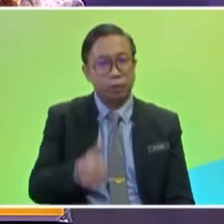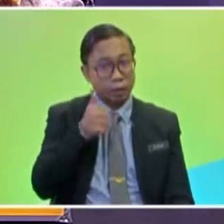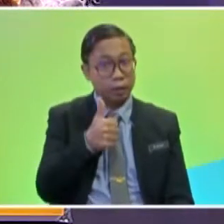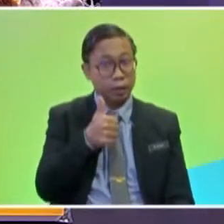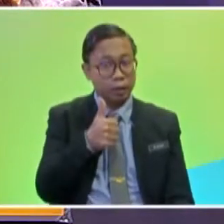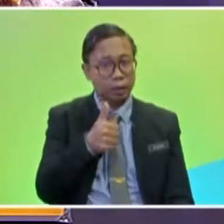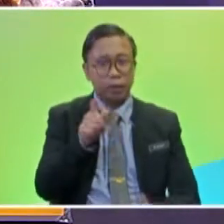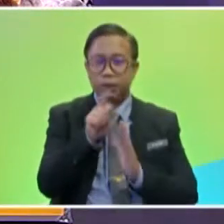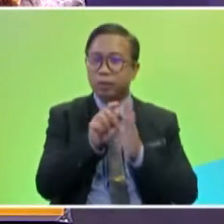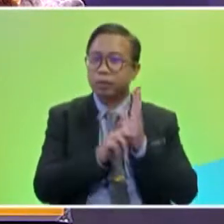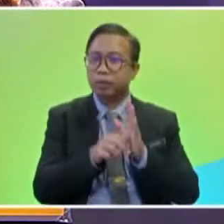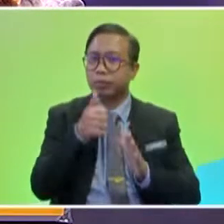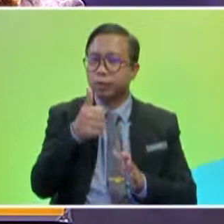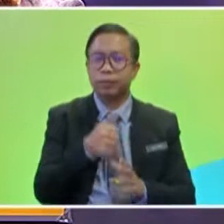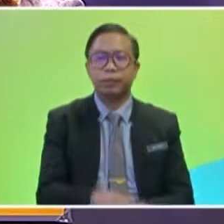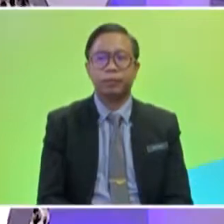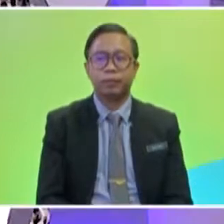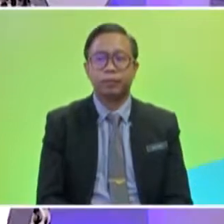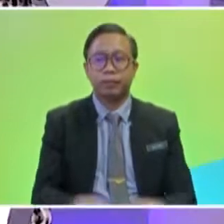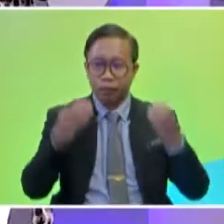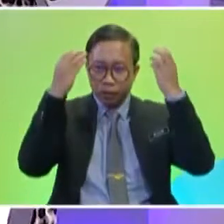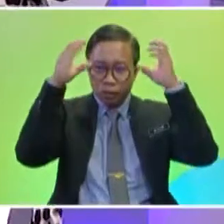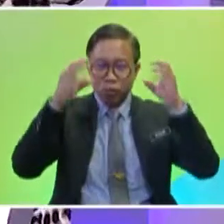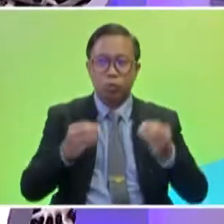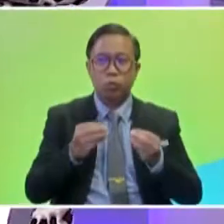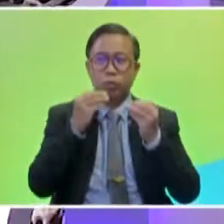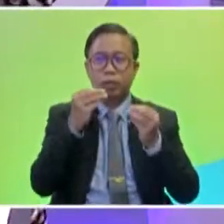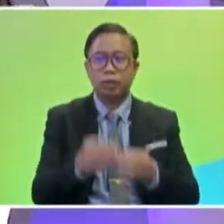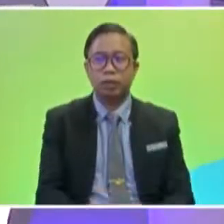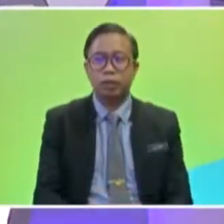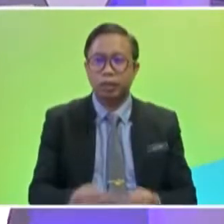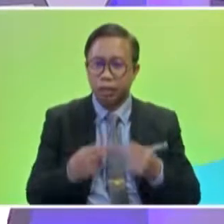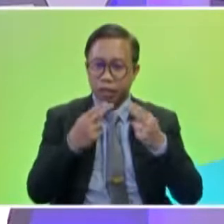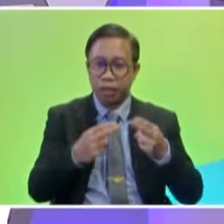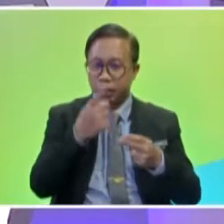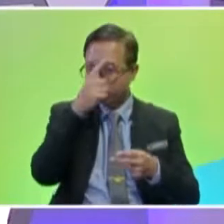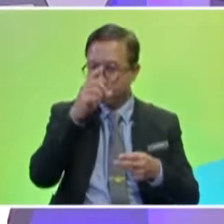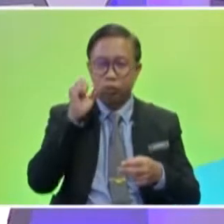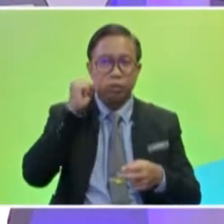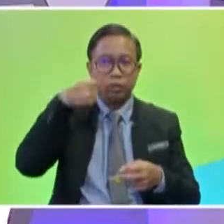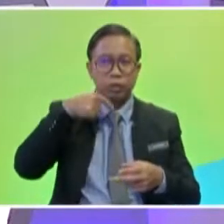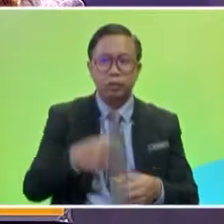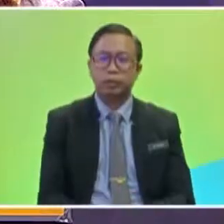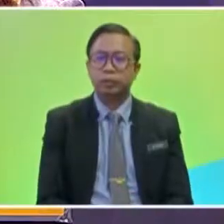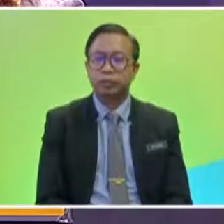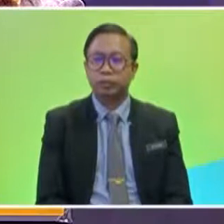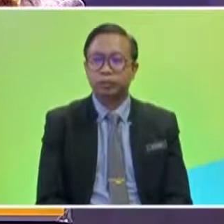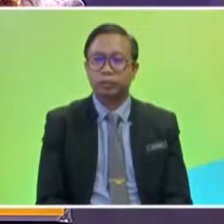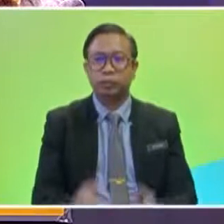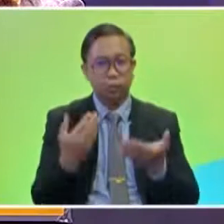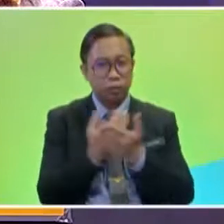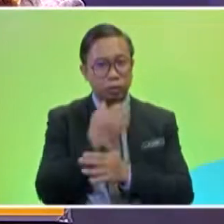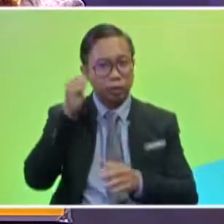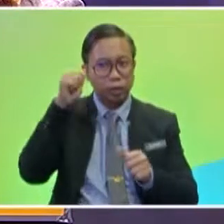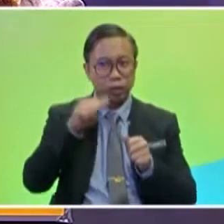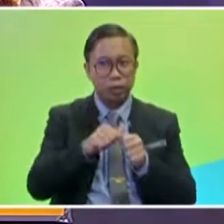jiujiu lupa like lagi itu Jeju bagilah saat HP nih hadiah untuk Safika barulah saya beli ingat Bagaimana